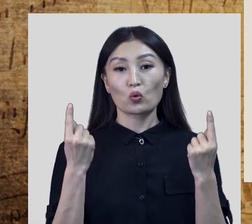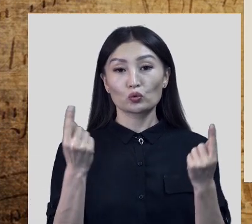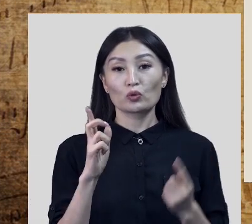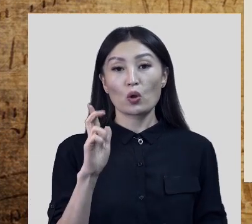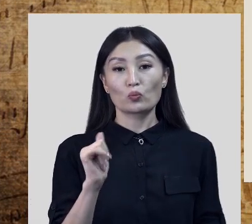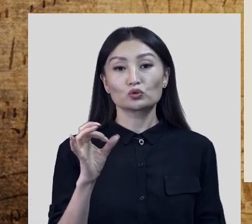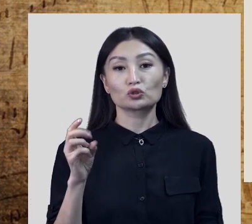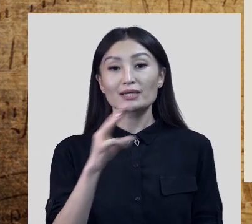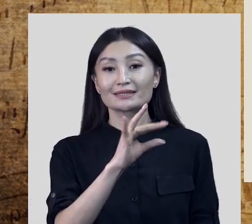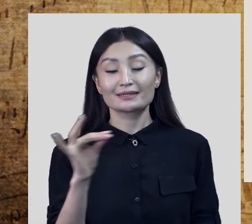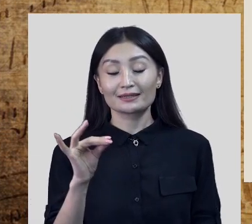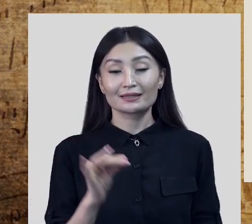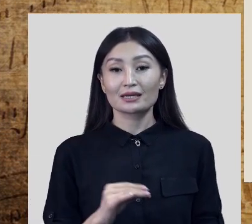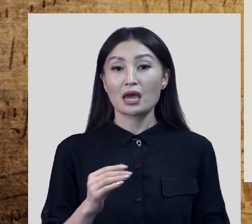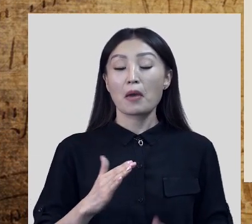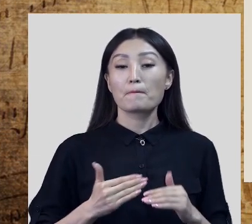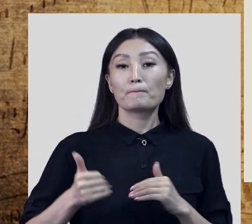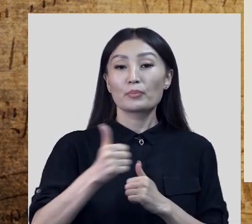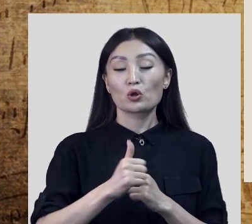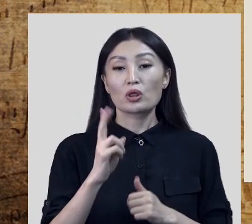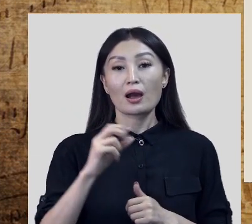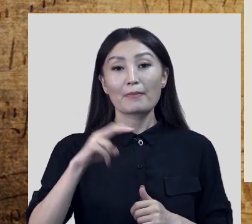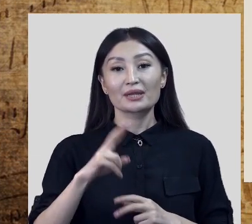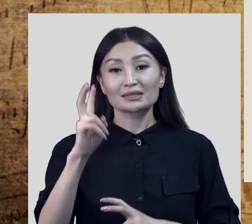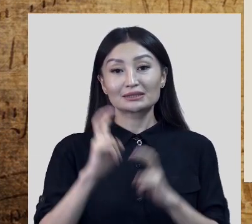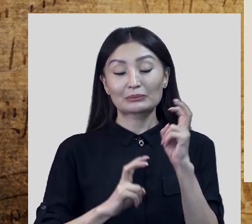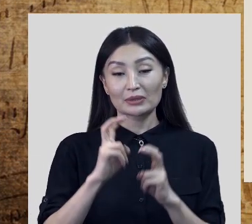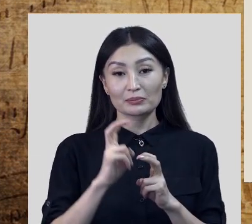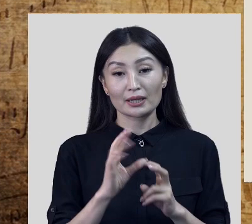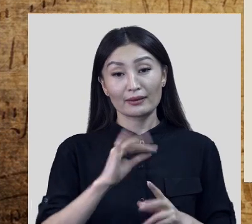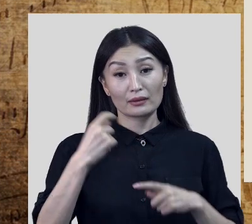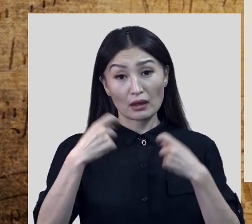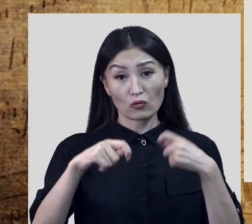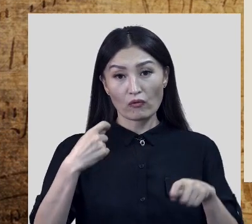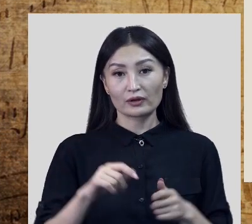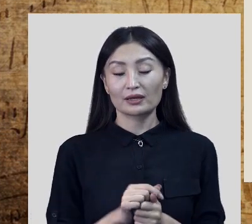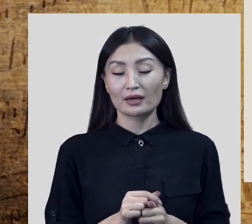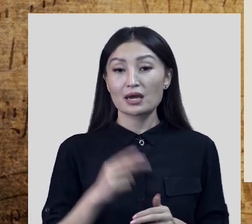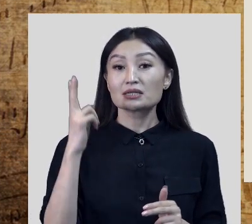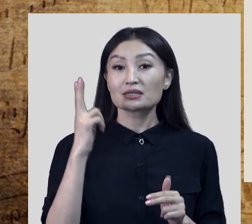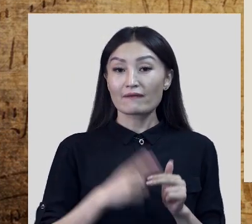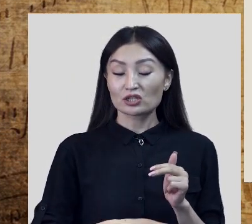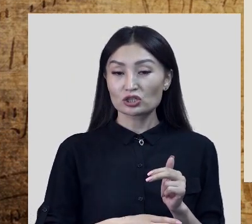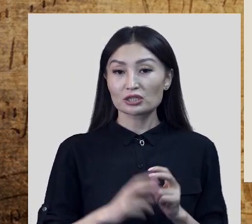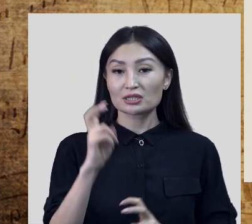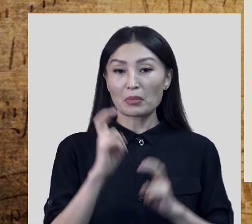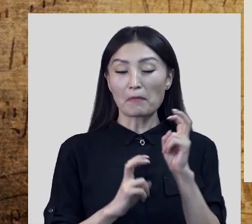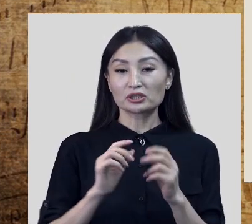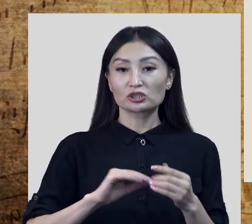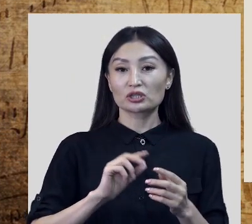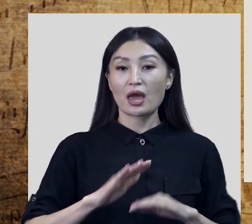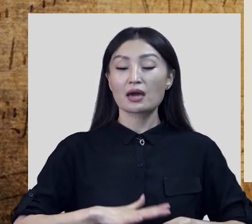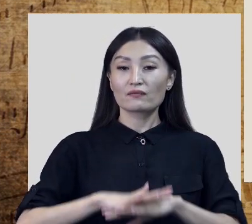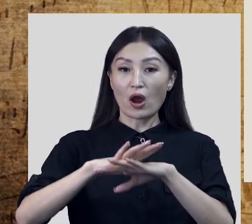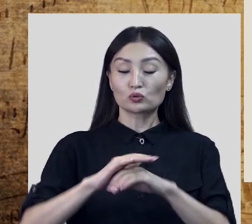буржуазии двинулась вперед развитии капиталистической промышленности и торговли завершилась промышленная революция